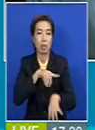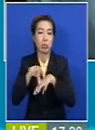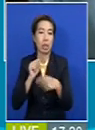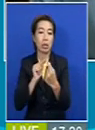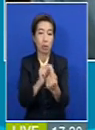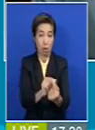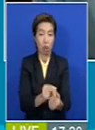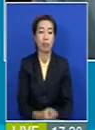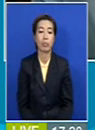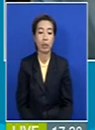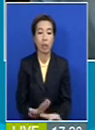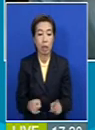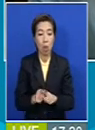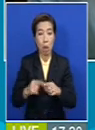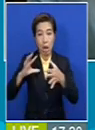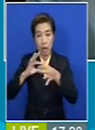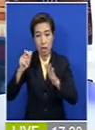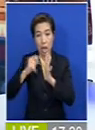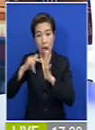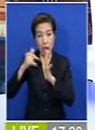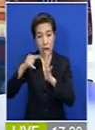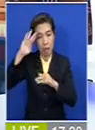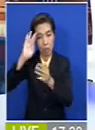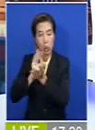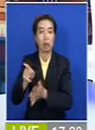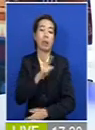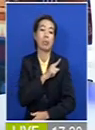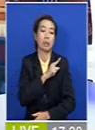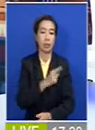วยนอกเหนือจากเรื่องของคดีอาญาที่จะเป็นหน้าที่ของทางเจ้าหน้าที่ตำรวจค่ะ ครับ